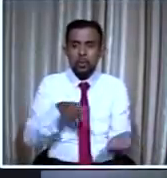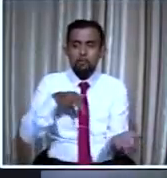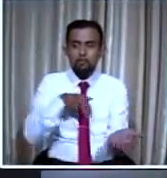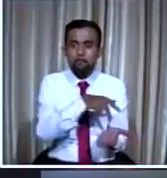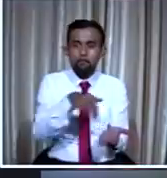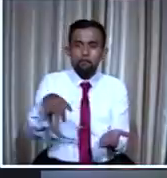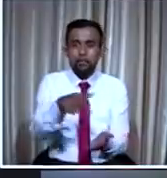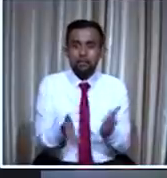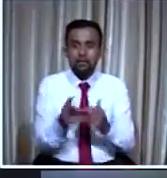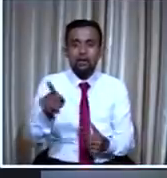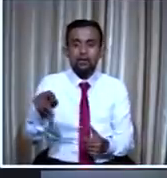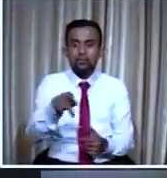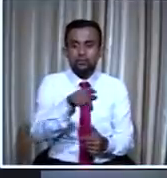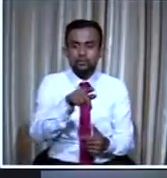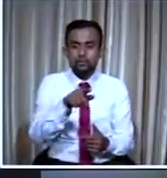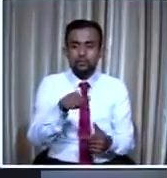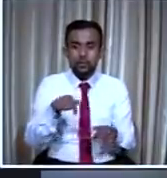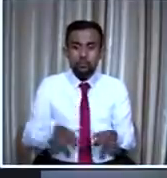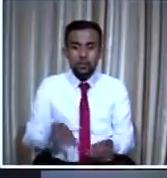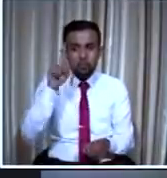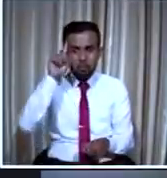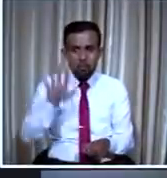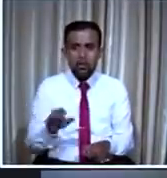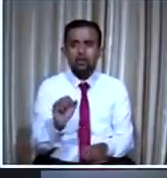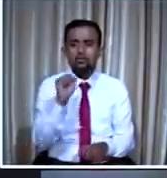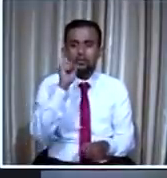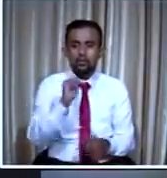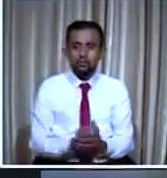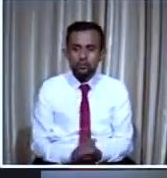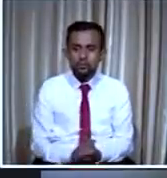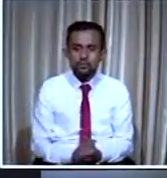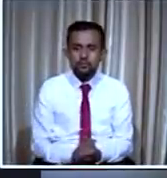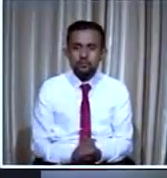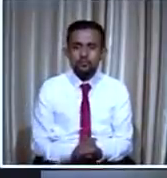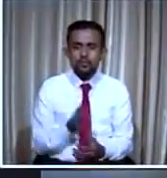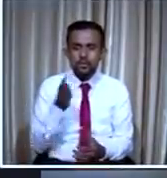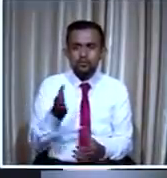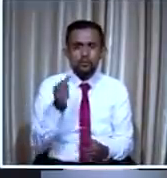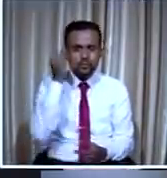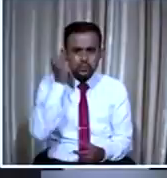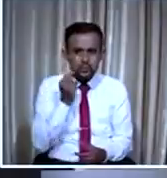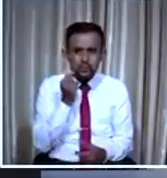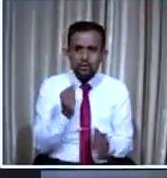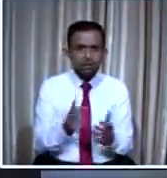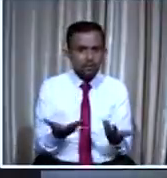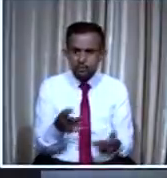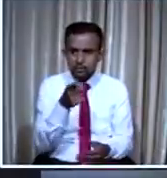ඇරියේ කවුද? මේවෙන් බලාපොරොත්තු වෙන්නේ මොකද්ද? මේවත් වස්තවාදයක්